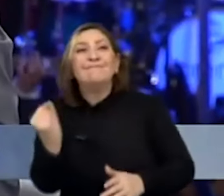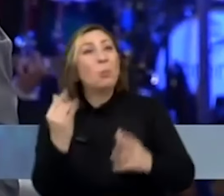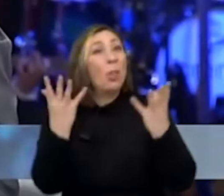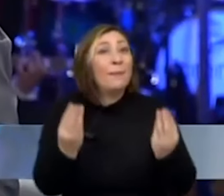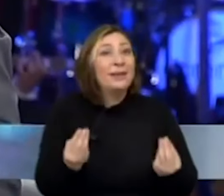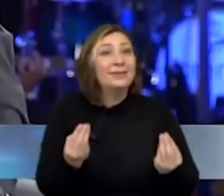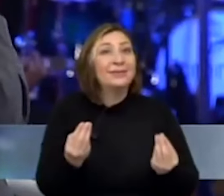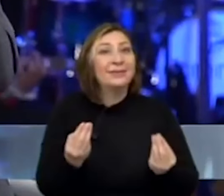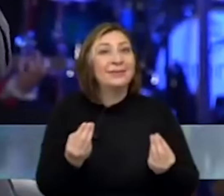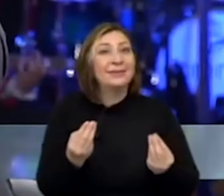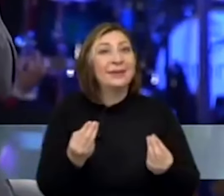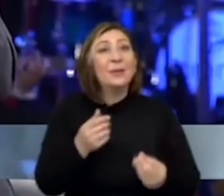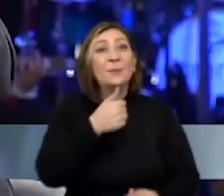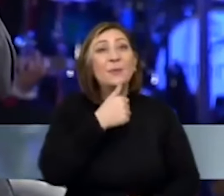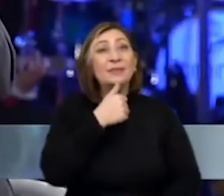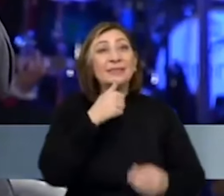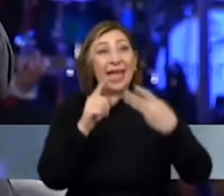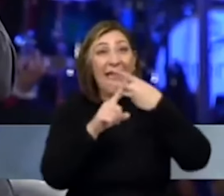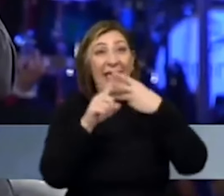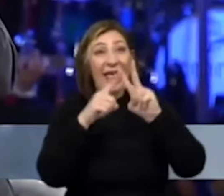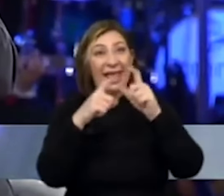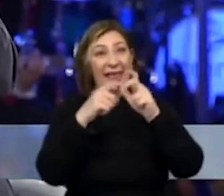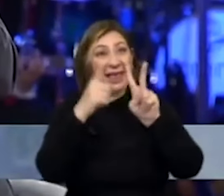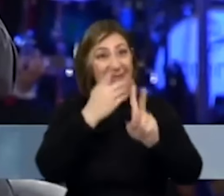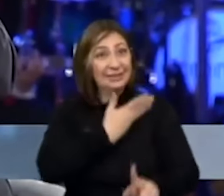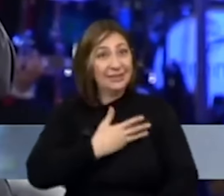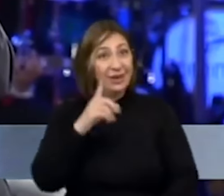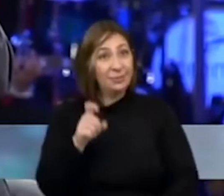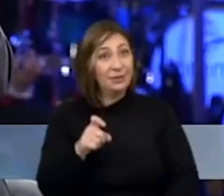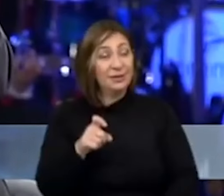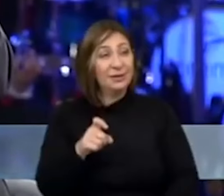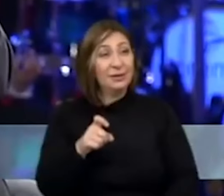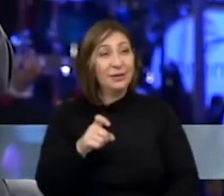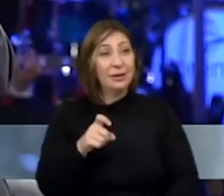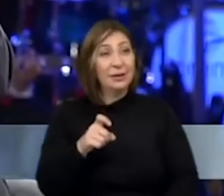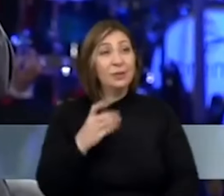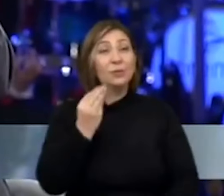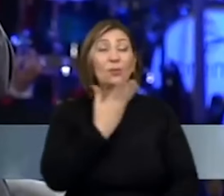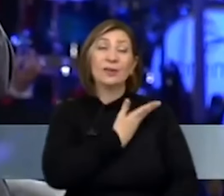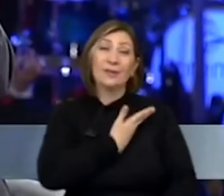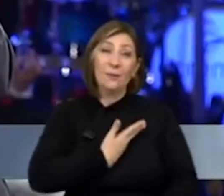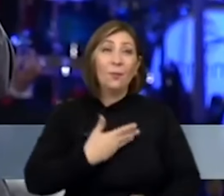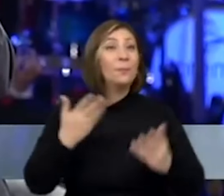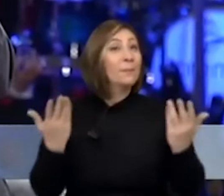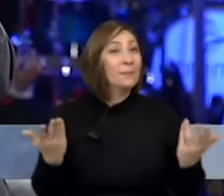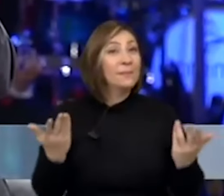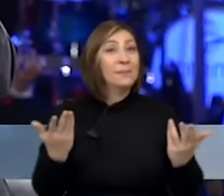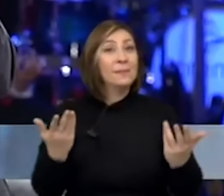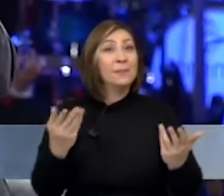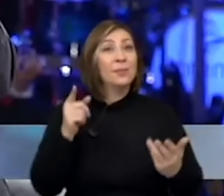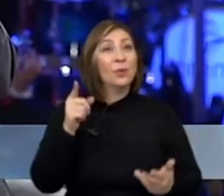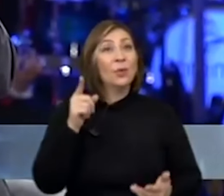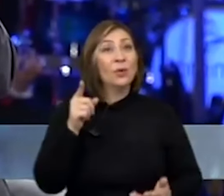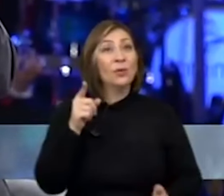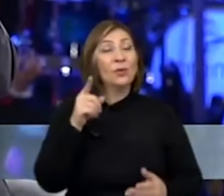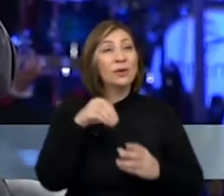ziyarete gidebilir. Aynen güzel. Babanız Engin Epileri'yi sever herhalde. Engin Hepileri'yi çok seviyor. Çünkü onun